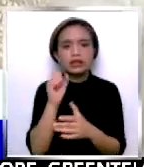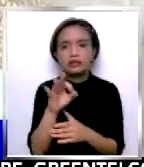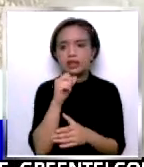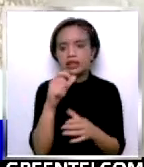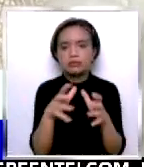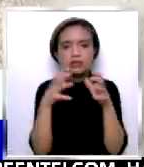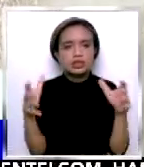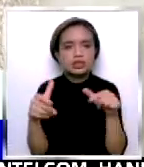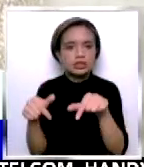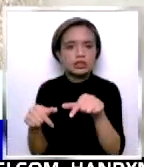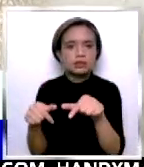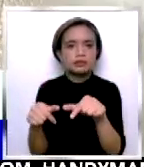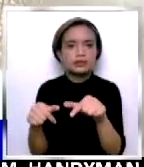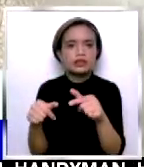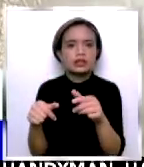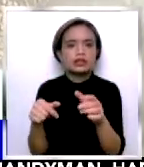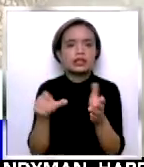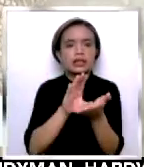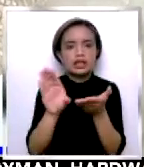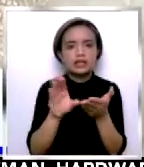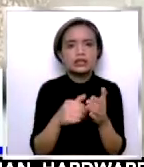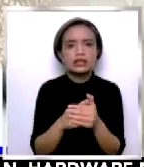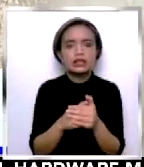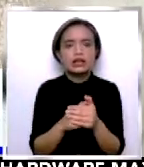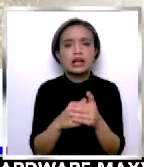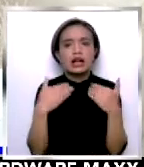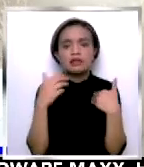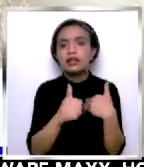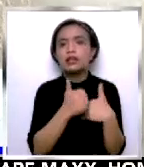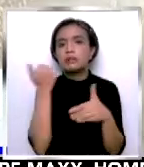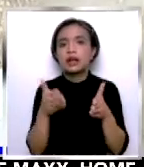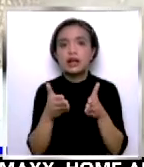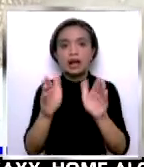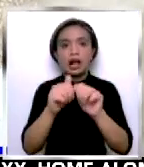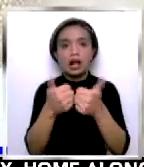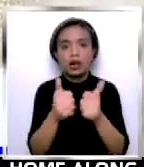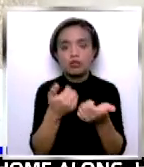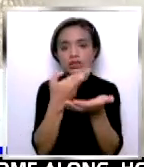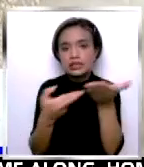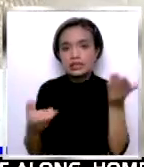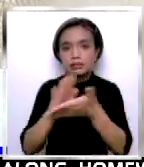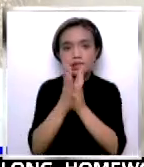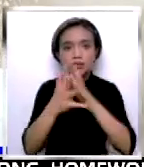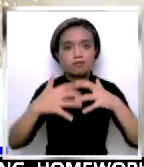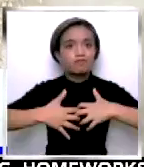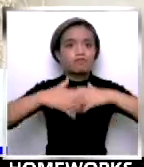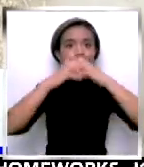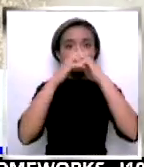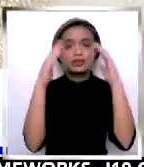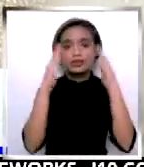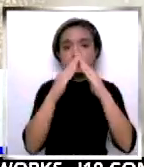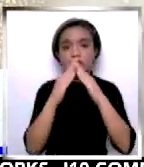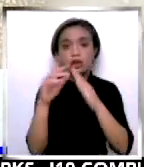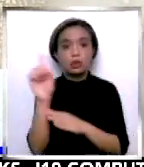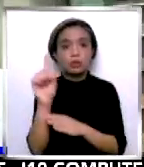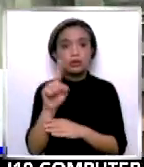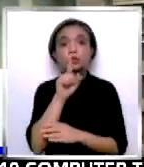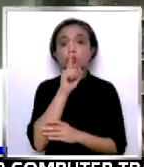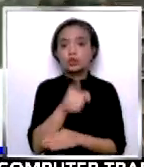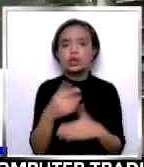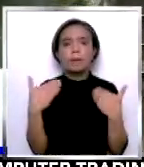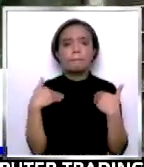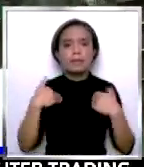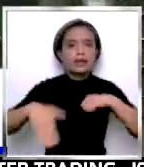sa aming departamento, another way of putting resources into housing development is to ensure that there are lands na